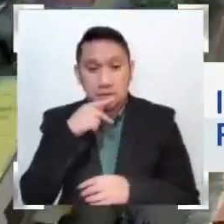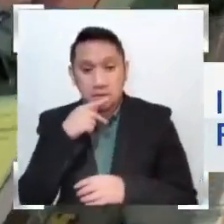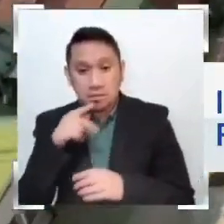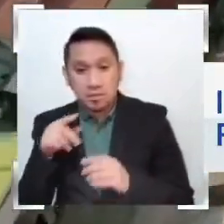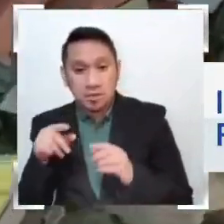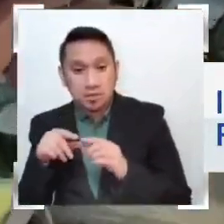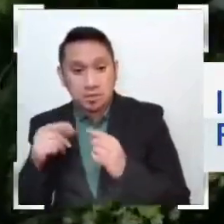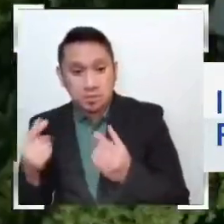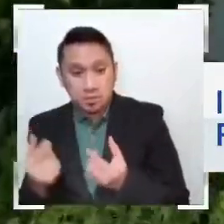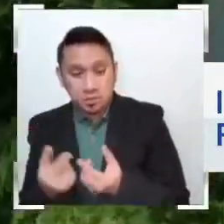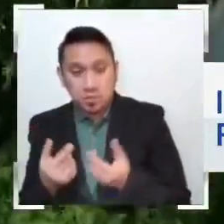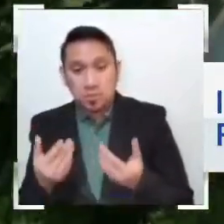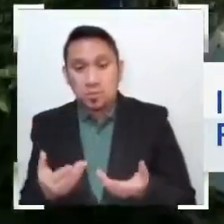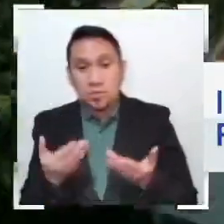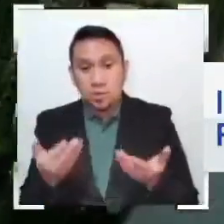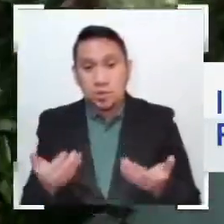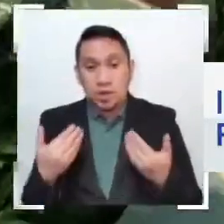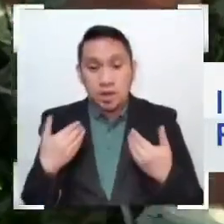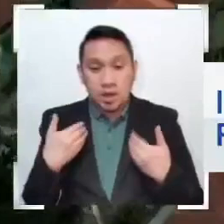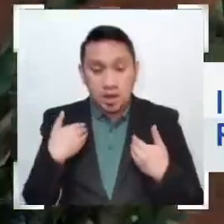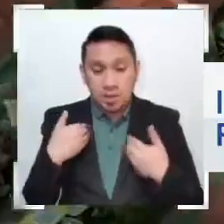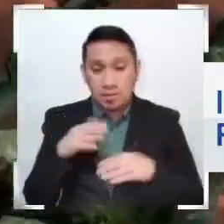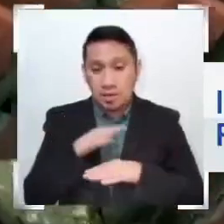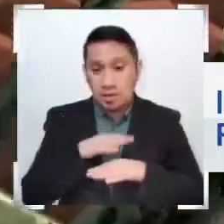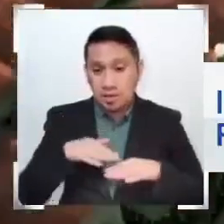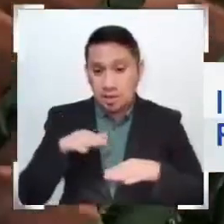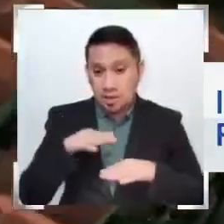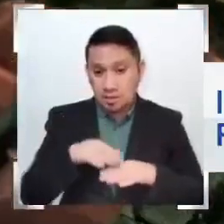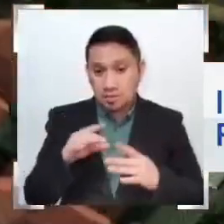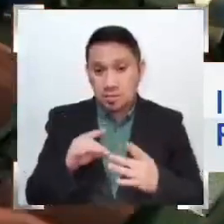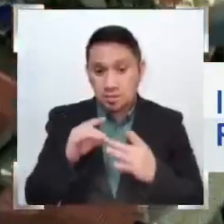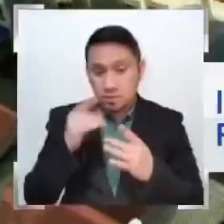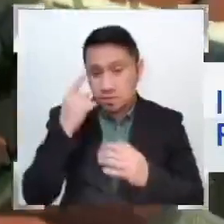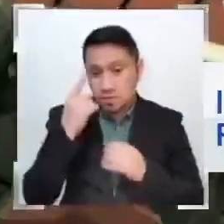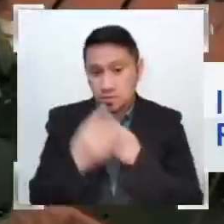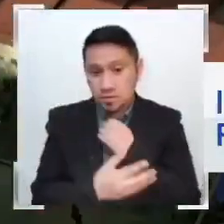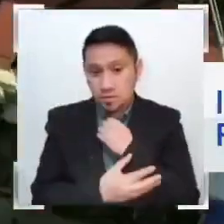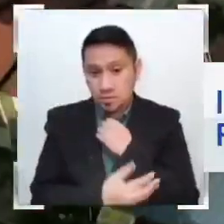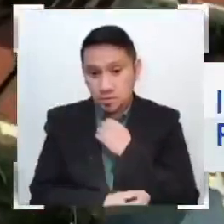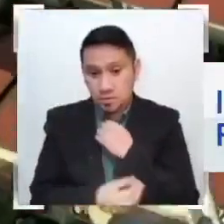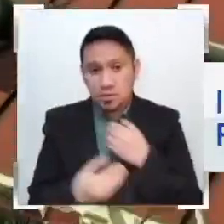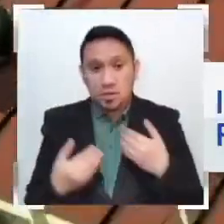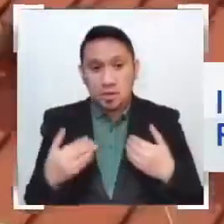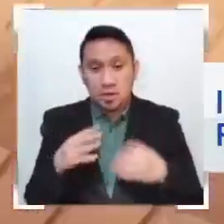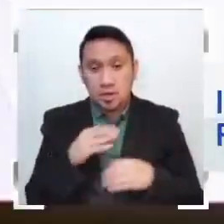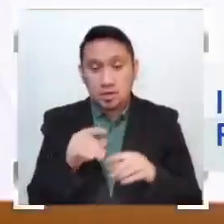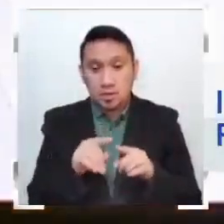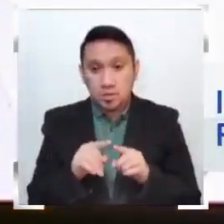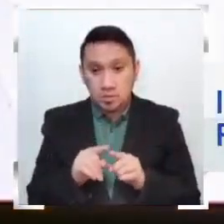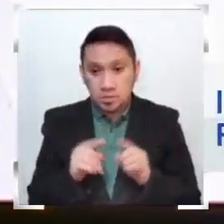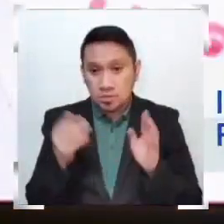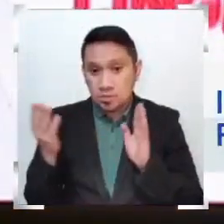sa disenteng tirahan ng mga maralitang Tagalungsod. Nariyan din ang Lingkod Agapay